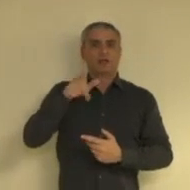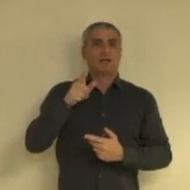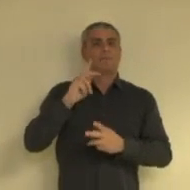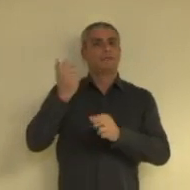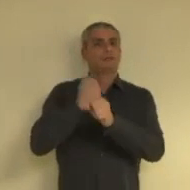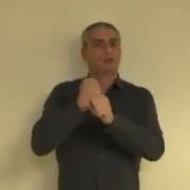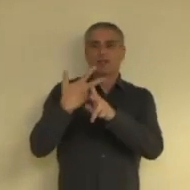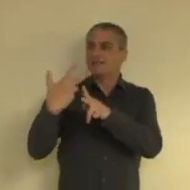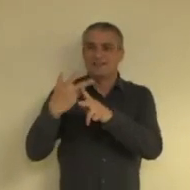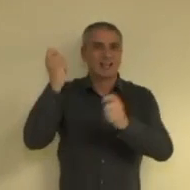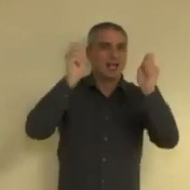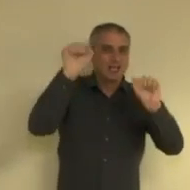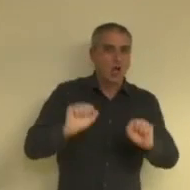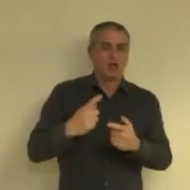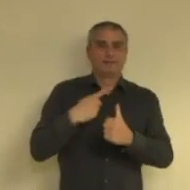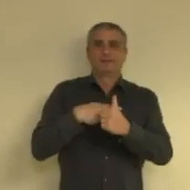למחטאים,